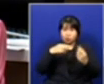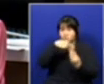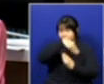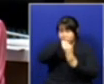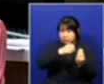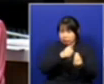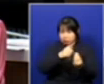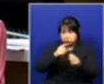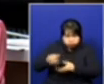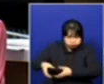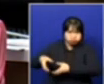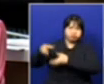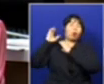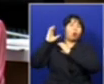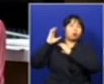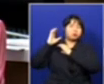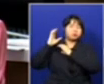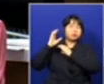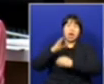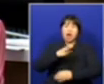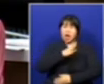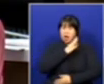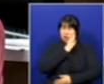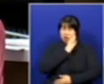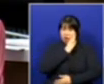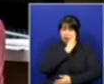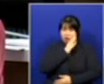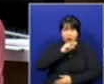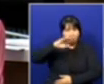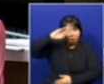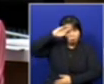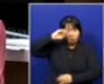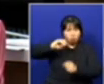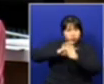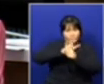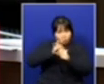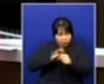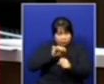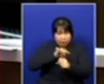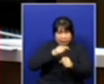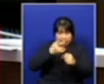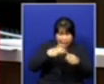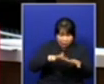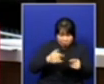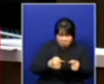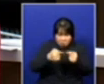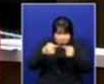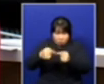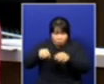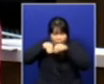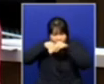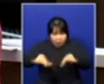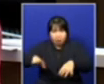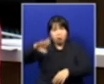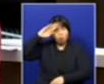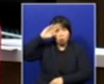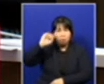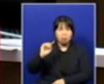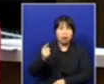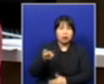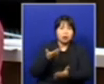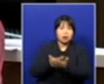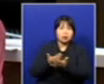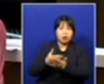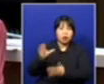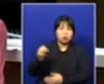กลับหรือมีปัญหาโรคระบาดชนิดใหม่ซึ่งอาจจะไม่ใช่โควิดรัฐบาลเอาเงินที่ไหน